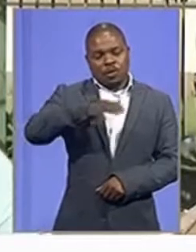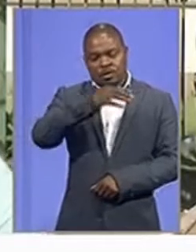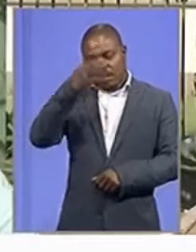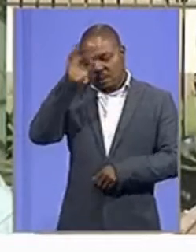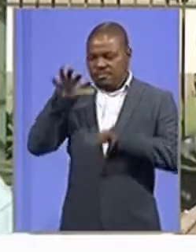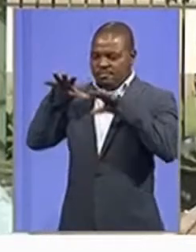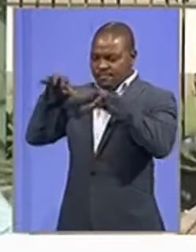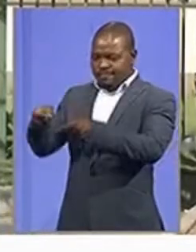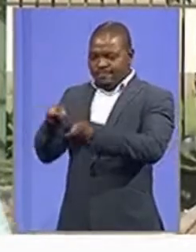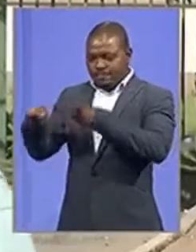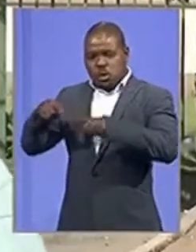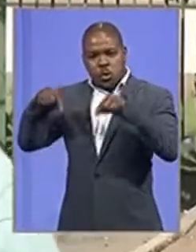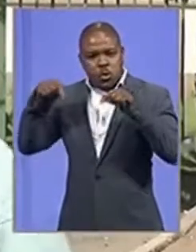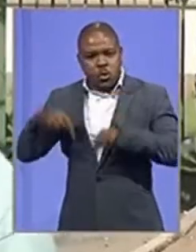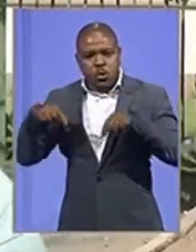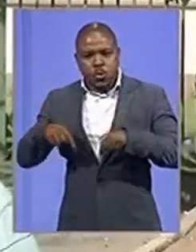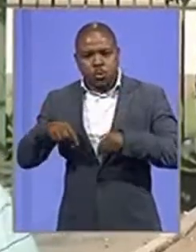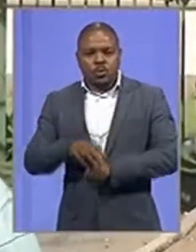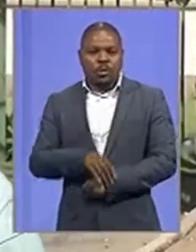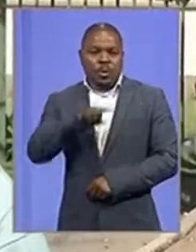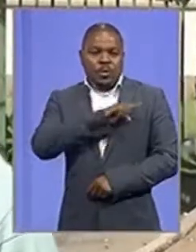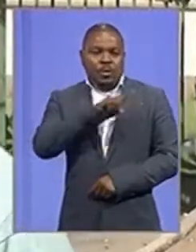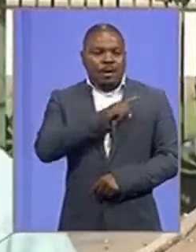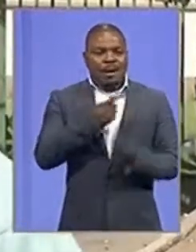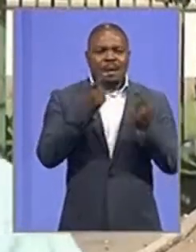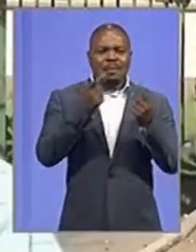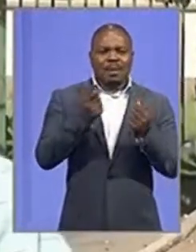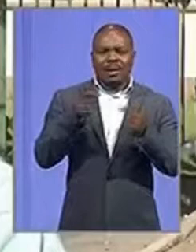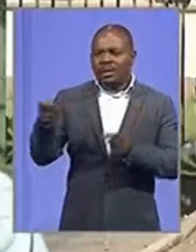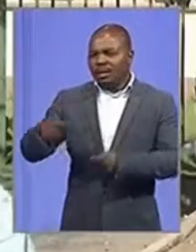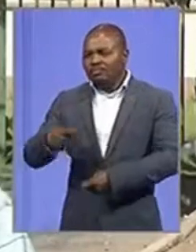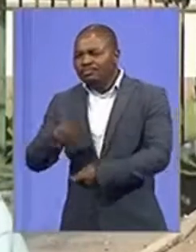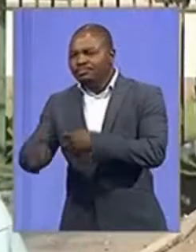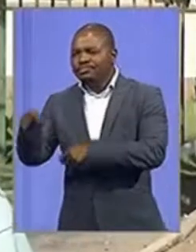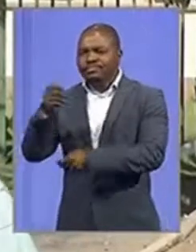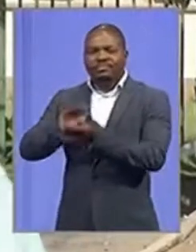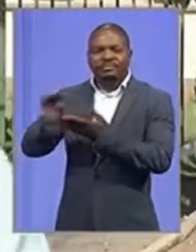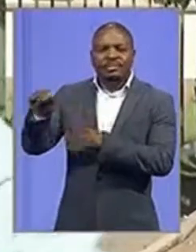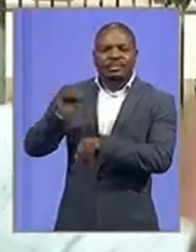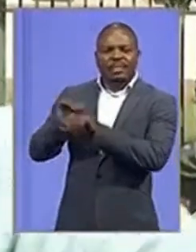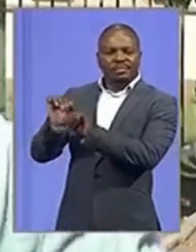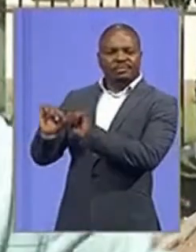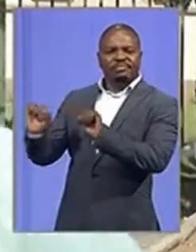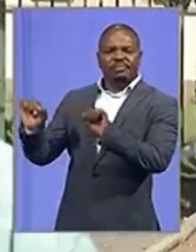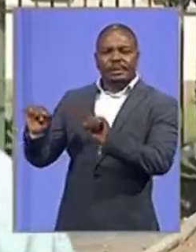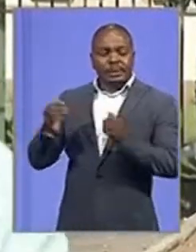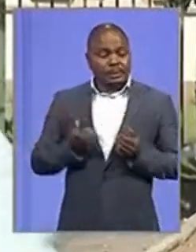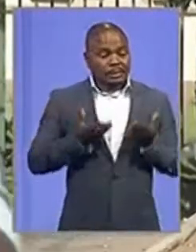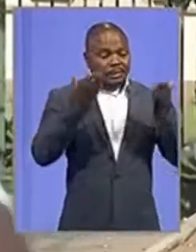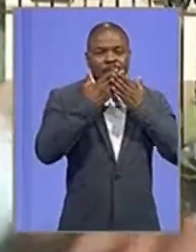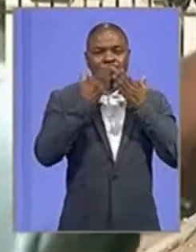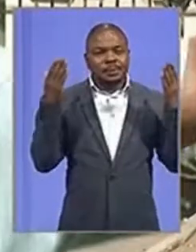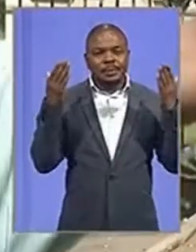with immediate effect, because tšhelete tsona di ntse di tswa di ya bakgotsing ba bona mara ha re bone tshebeletso. Ke